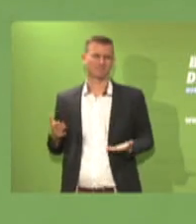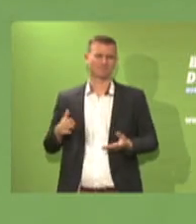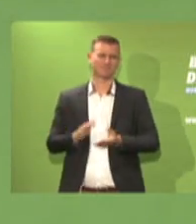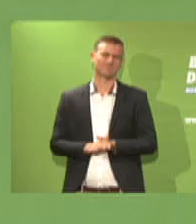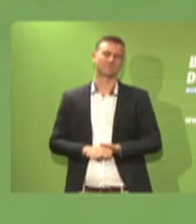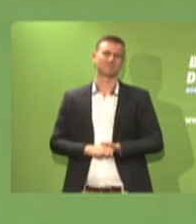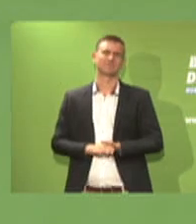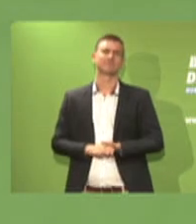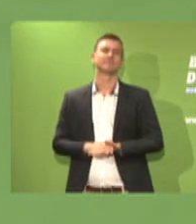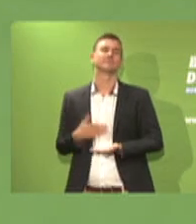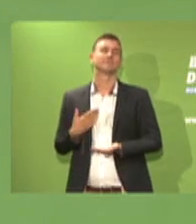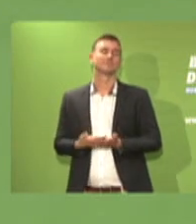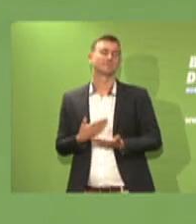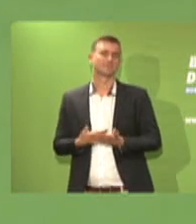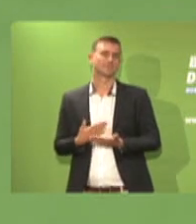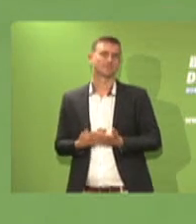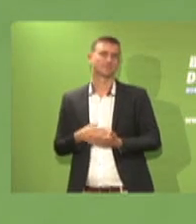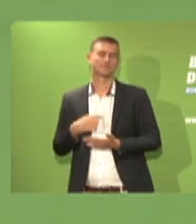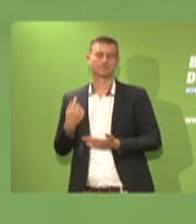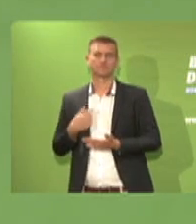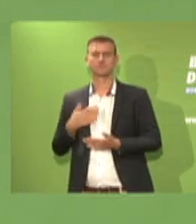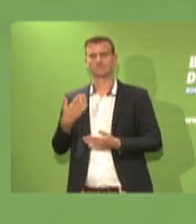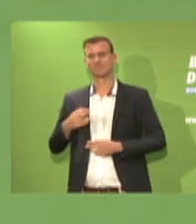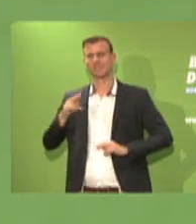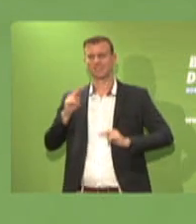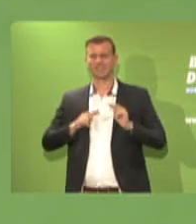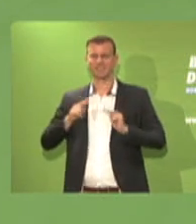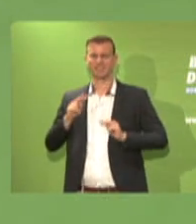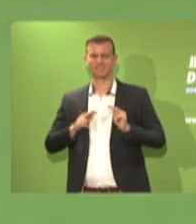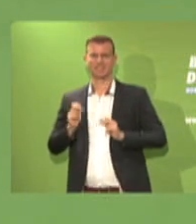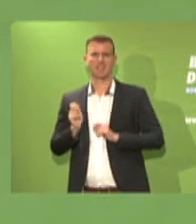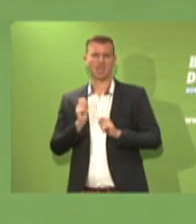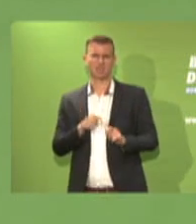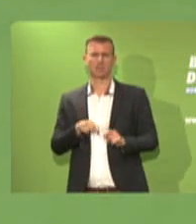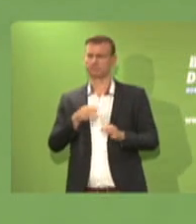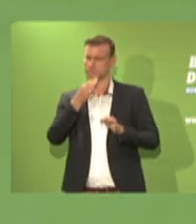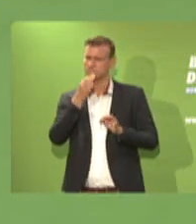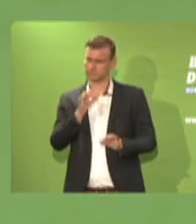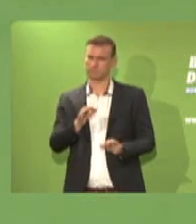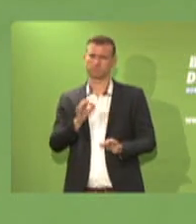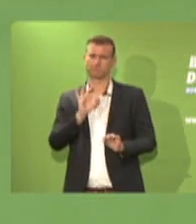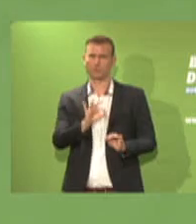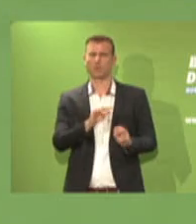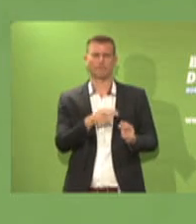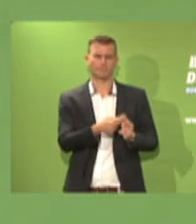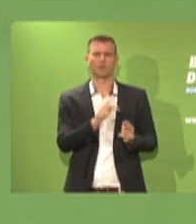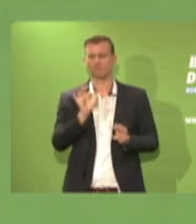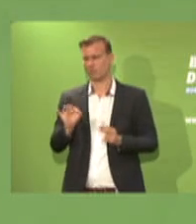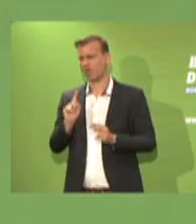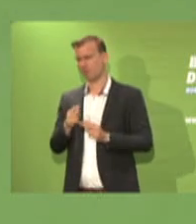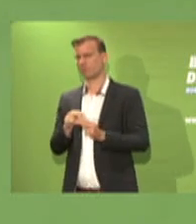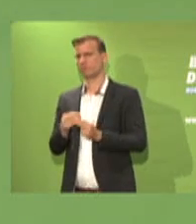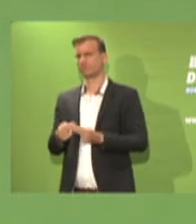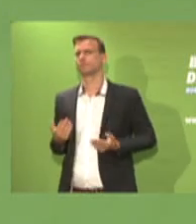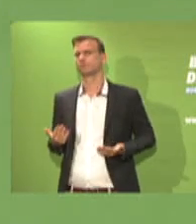Dem tragen wir aber auch Rechnung mit unserem differenzierten Antrag. Ich bin selbst, als